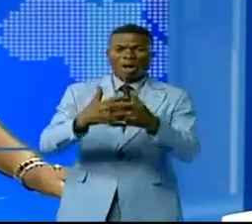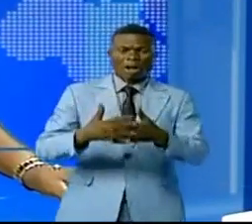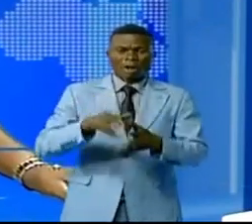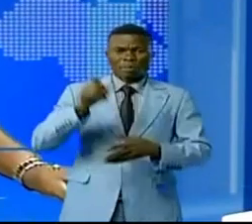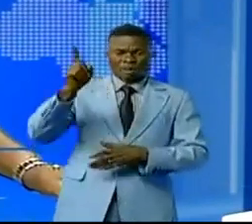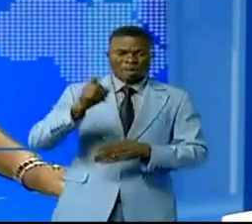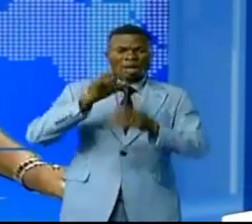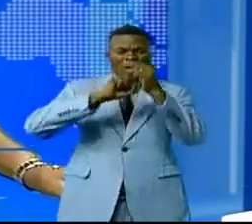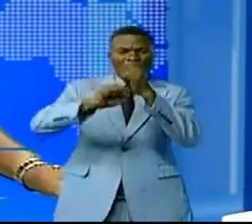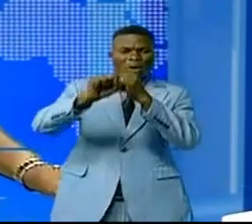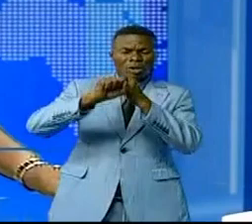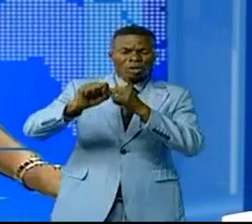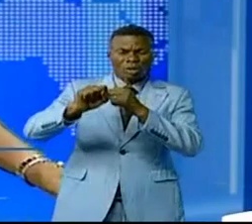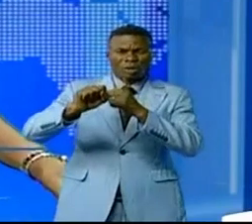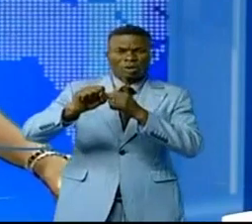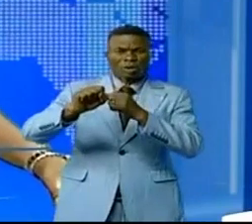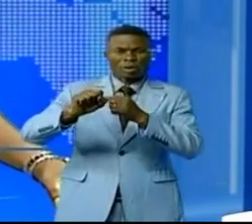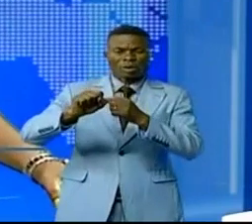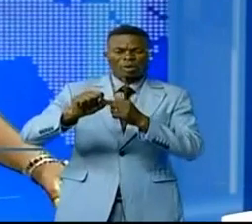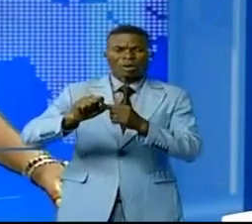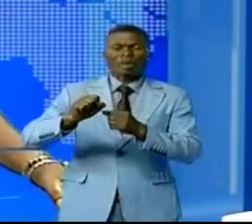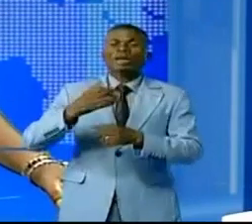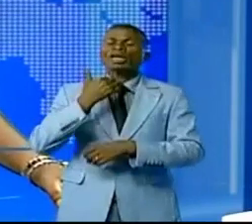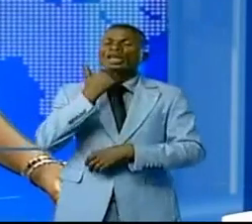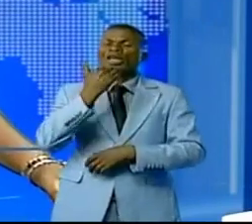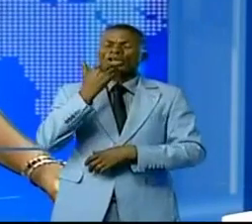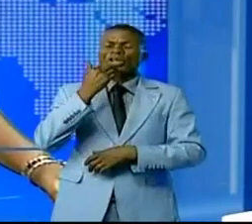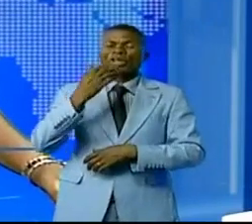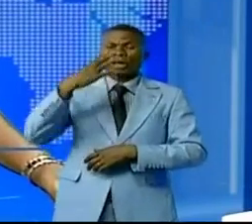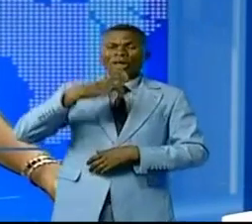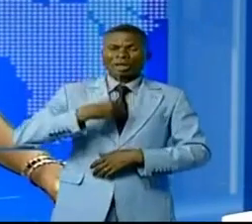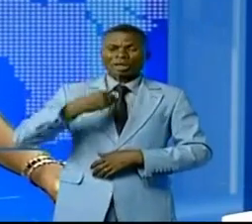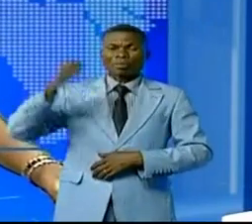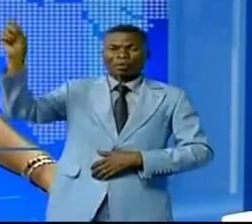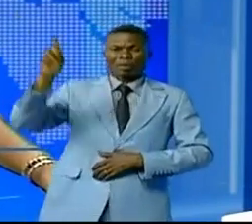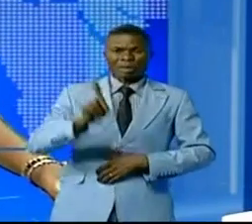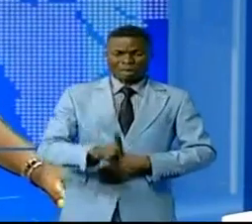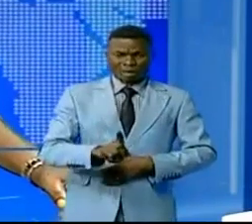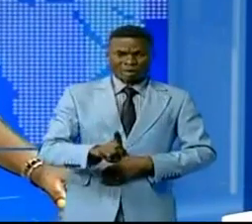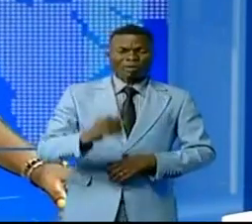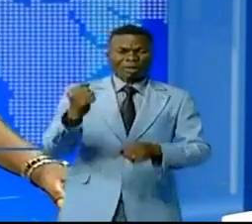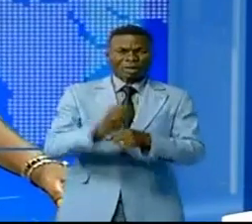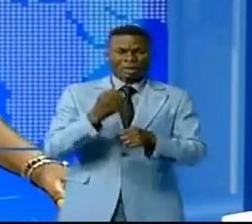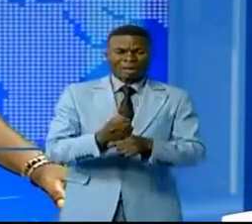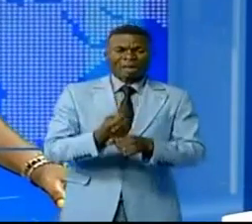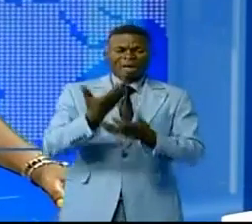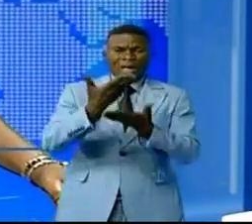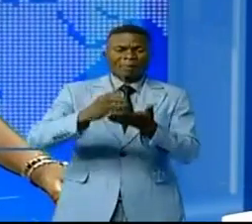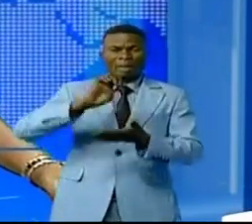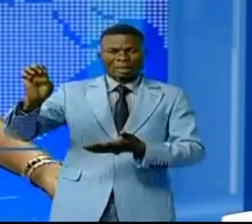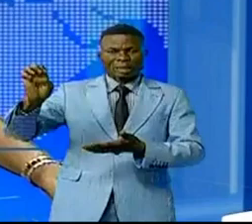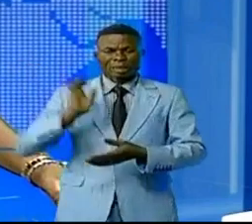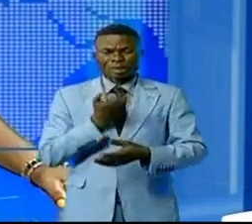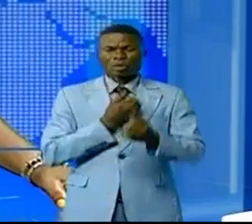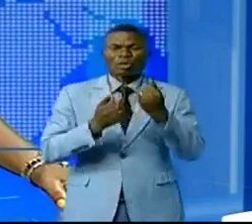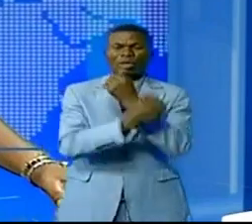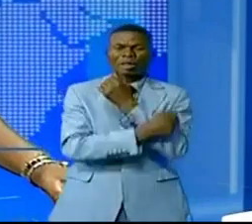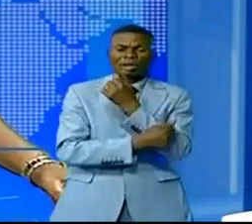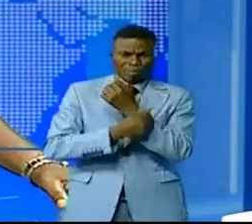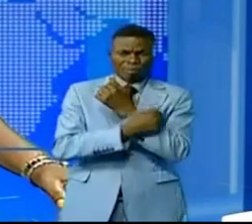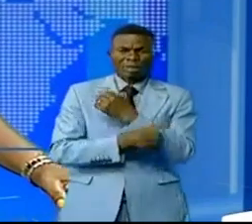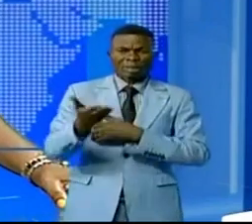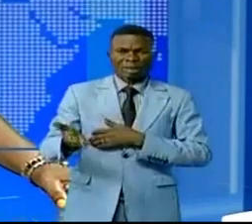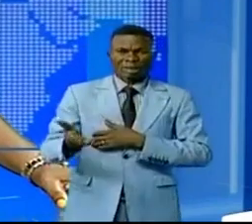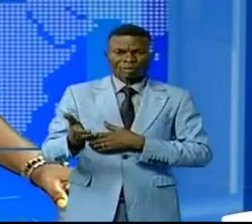a sensibilisé les investisseurs à venir même dans la partie est de la République démocratique du